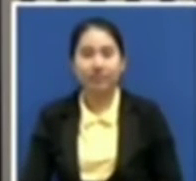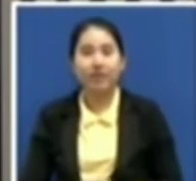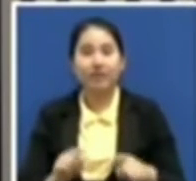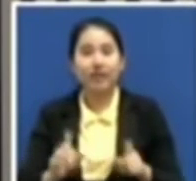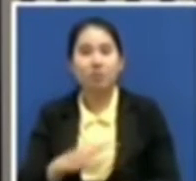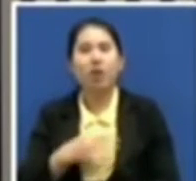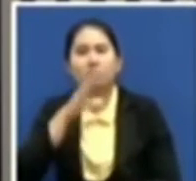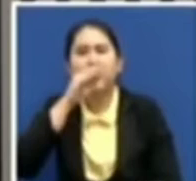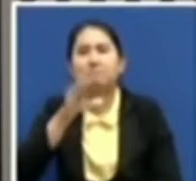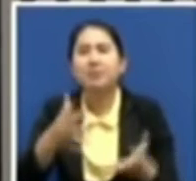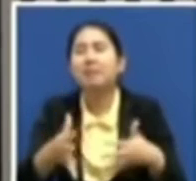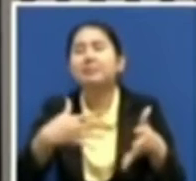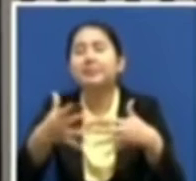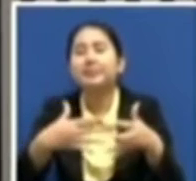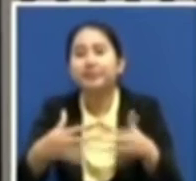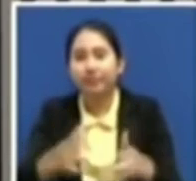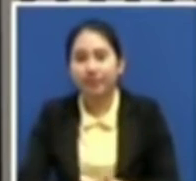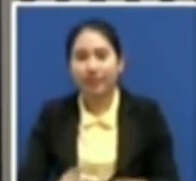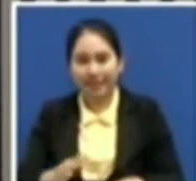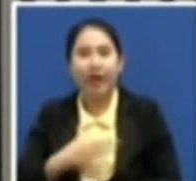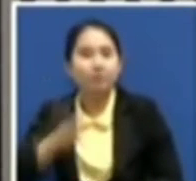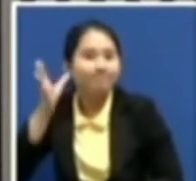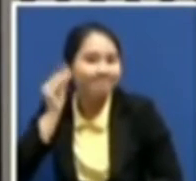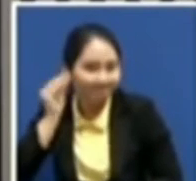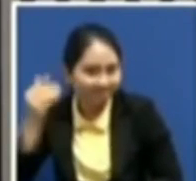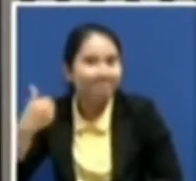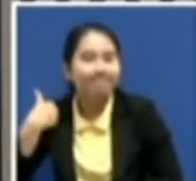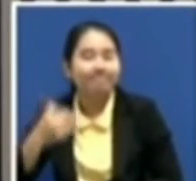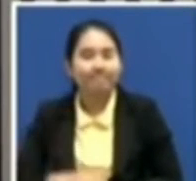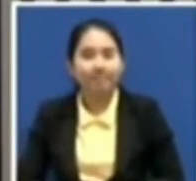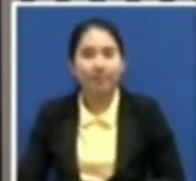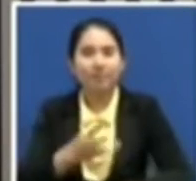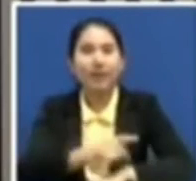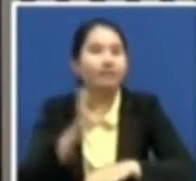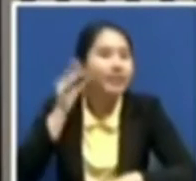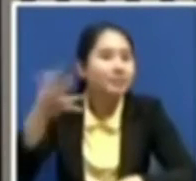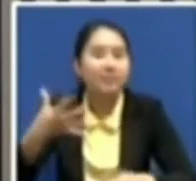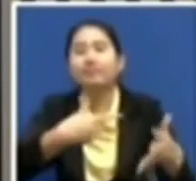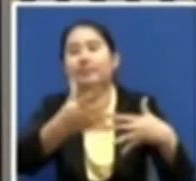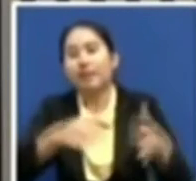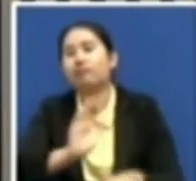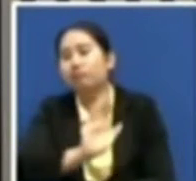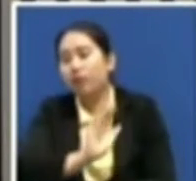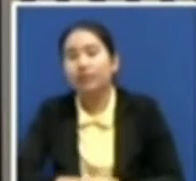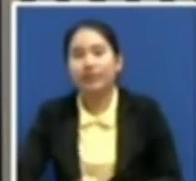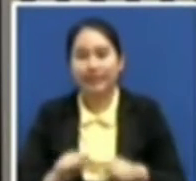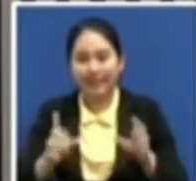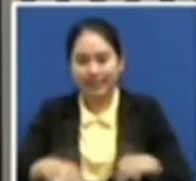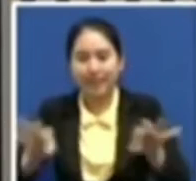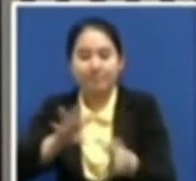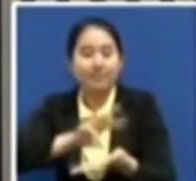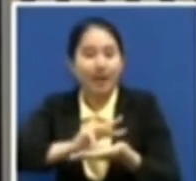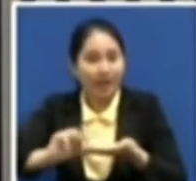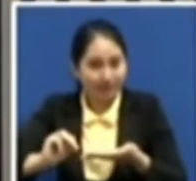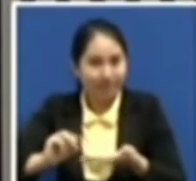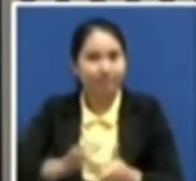ถ้าท่านยืนยันว่าท่านไม่พูดไม่เป็นไรแต่เราก็ยืนยันของเราว่าเราได้ยินแบบนี้ท่านประธานไม่ได้ยินก็ไม่เป็นไรนะครับผมคิดว่ามารยาทลักษณะแบบนี้